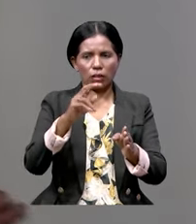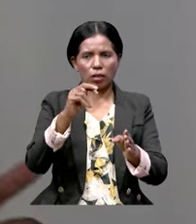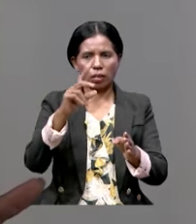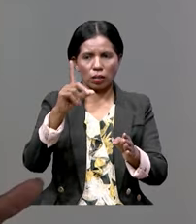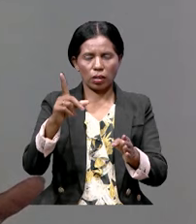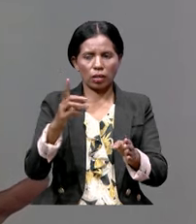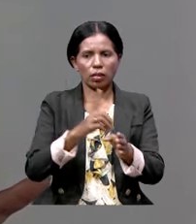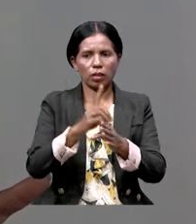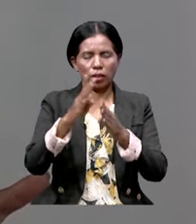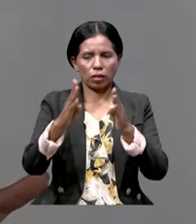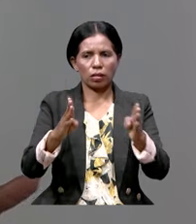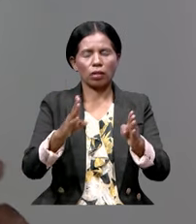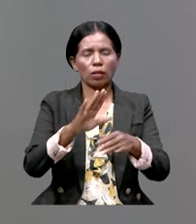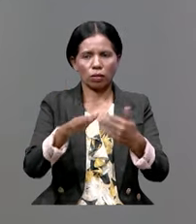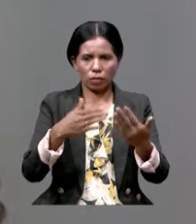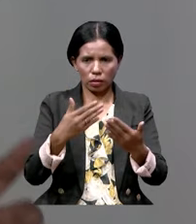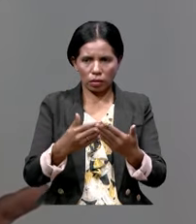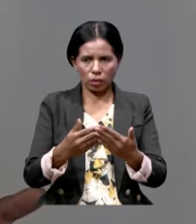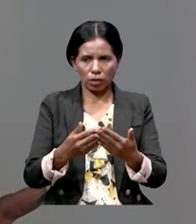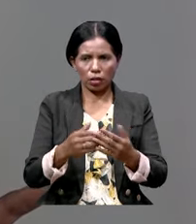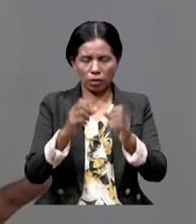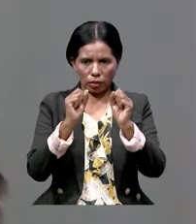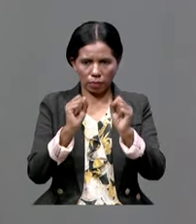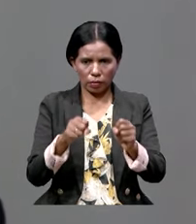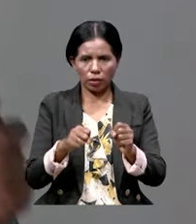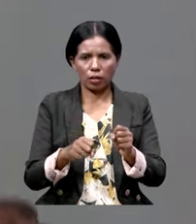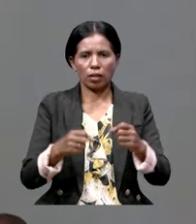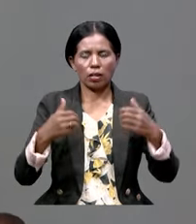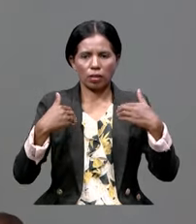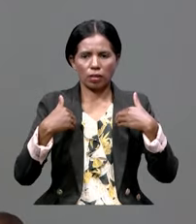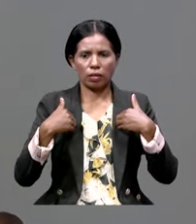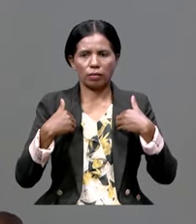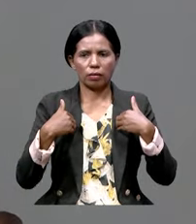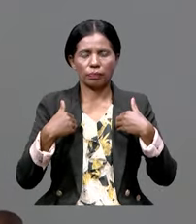talvez direttore generale sarà lei a tornare belle e